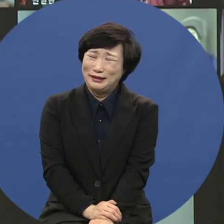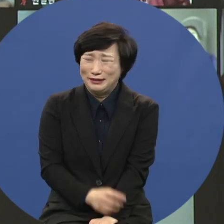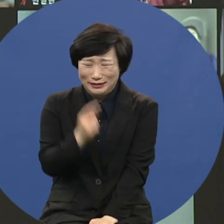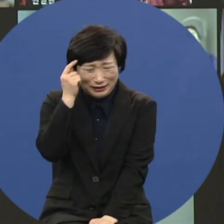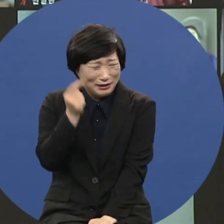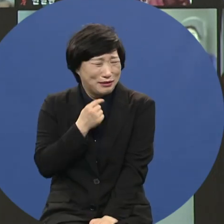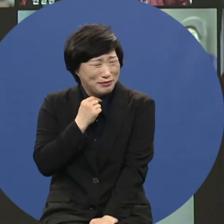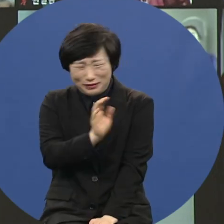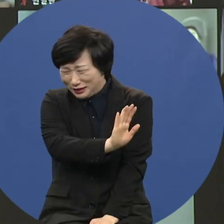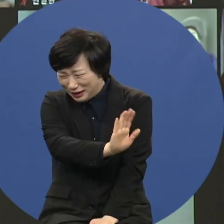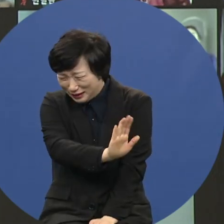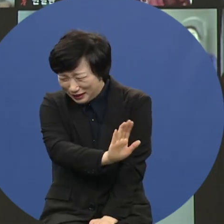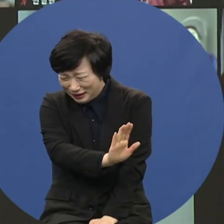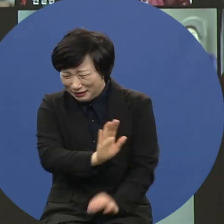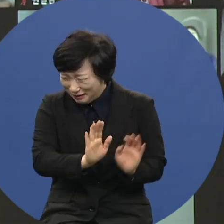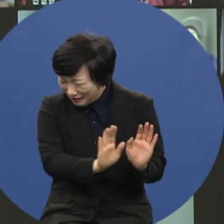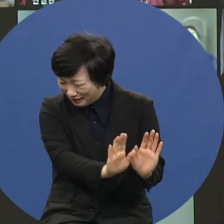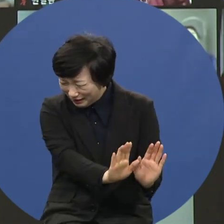생각하고도 쉽지